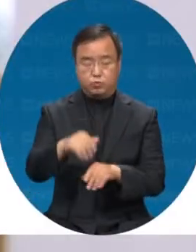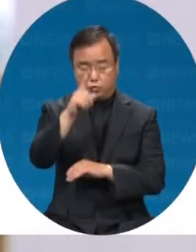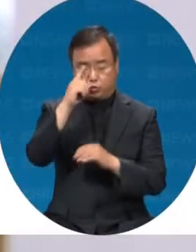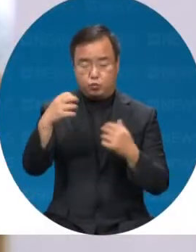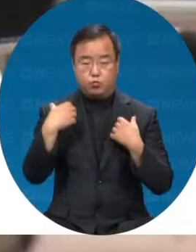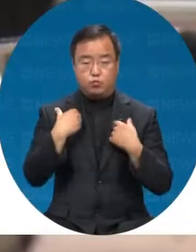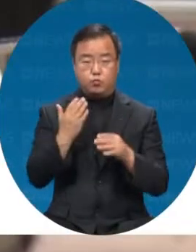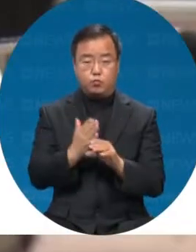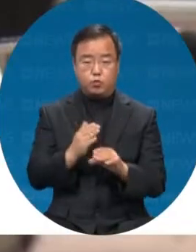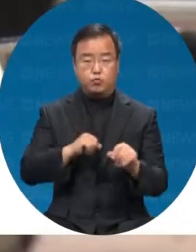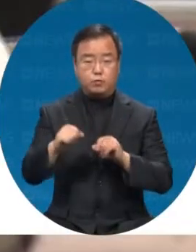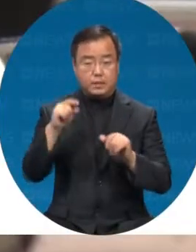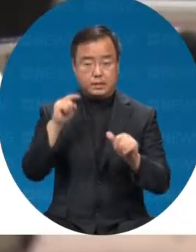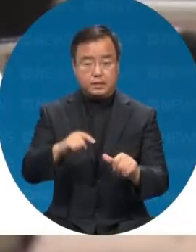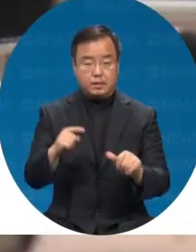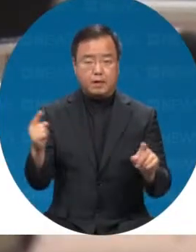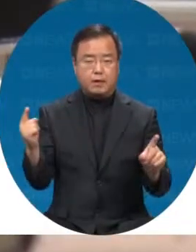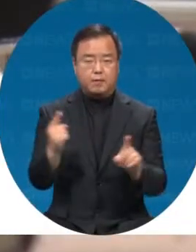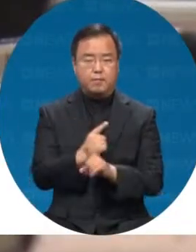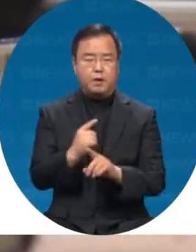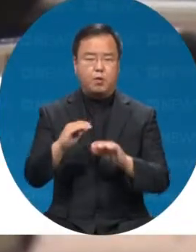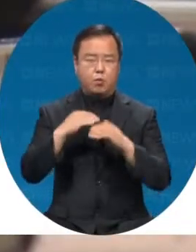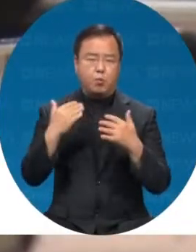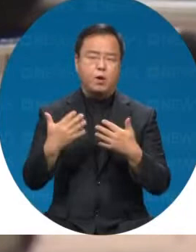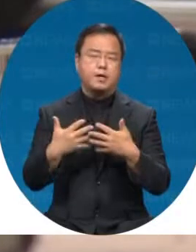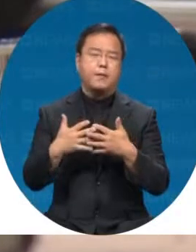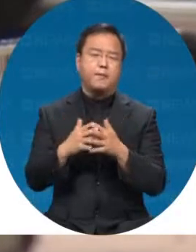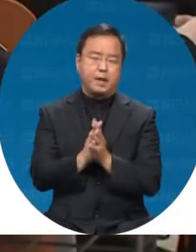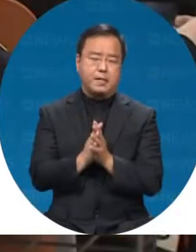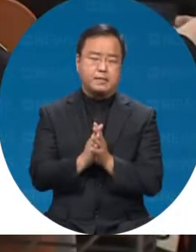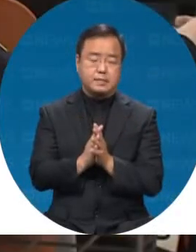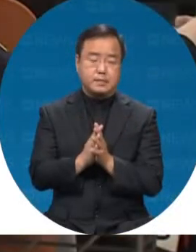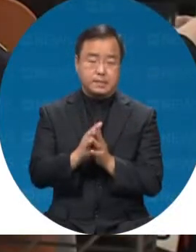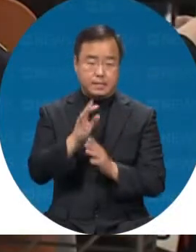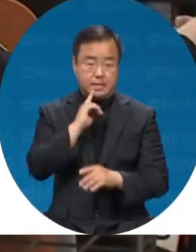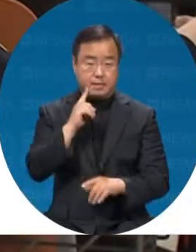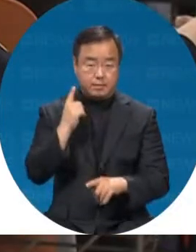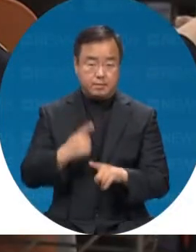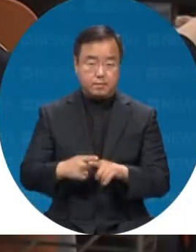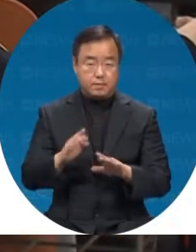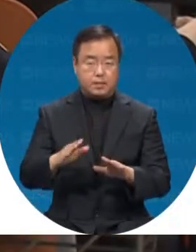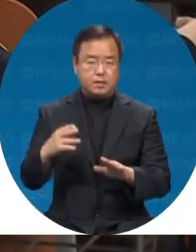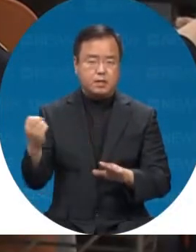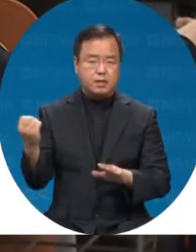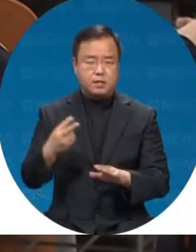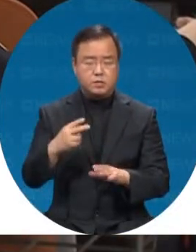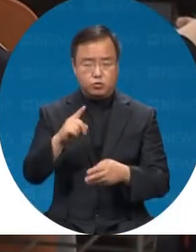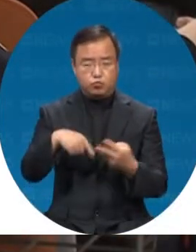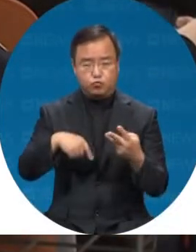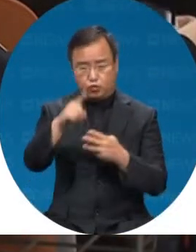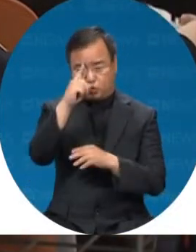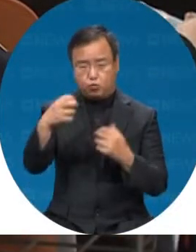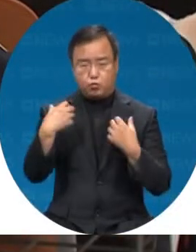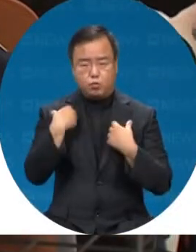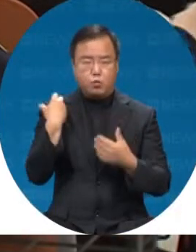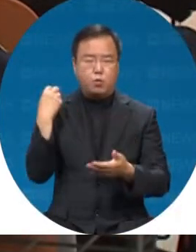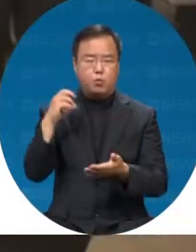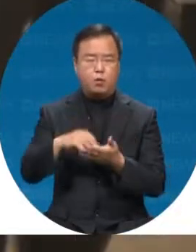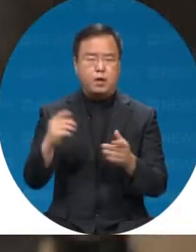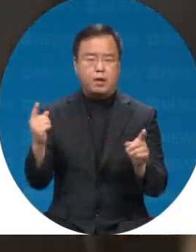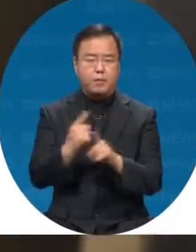시행령을 바꿔서 완전 페이지로 갔던 것을 다시 또 되돌릴 확률이 큰데 자기 이념 진영의 따라서